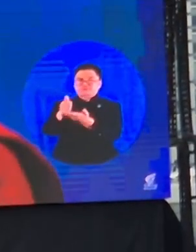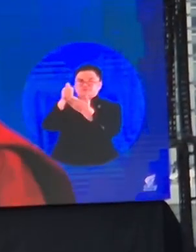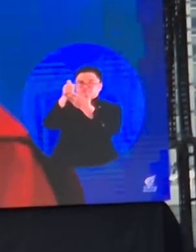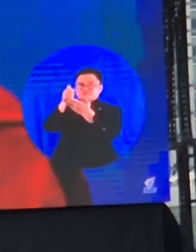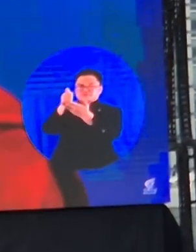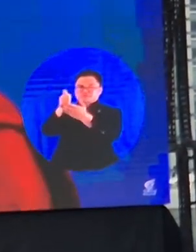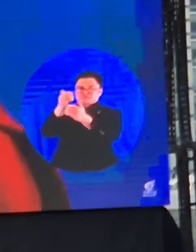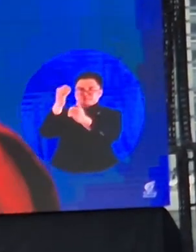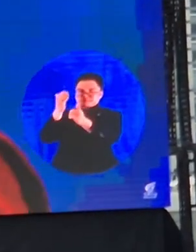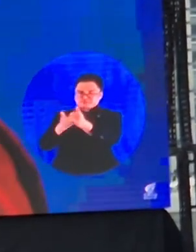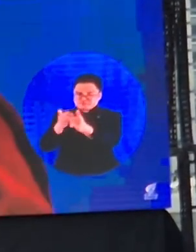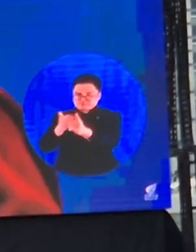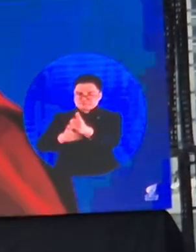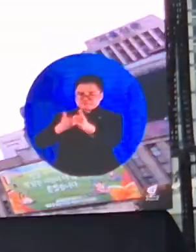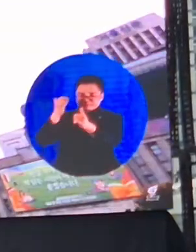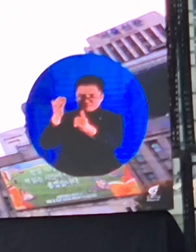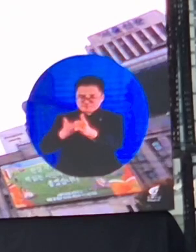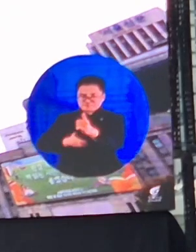주님,